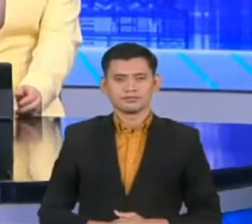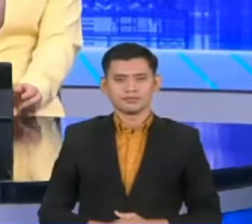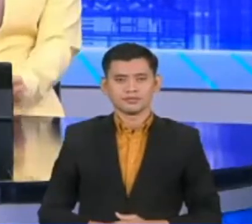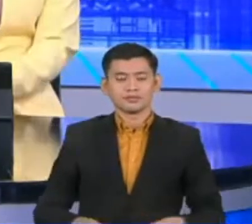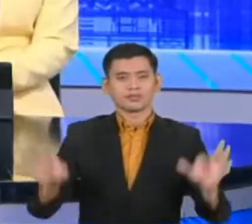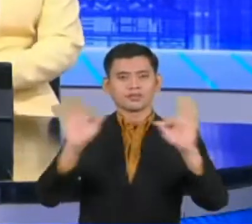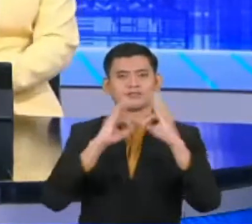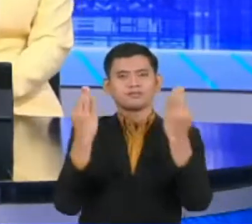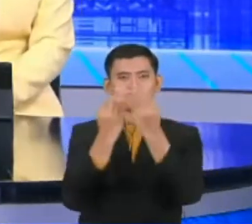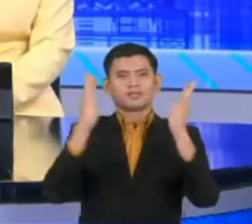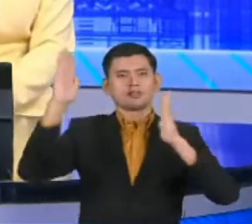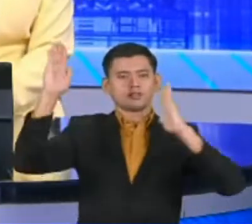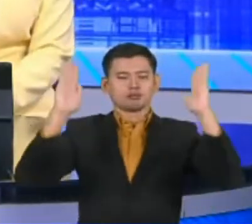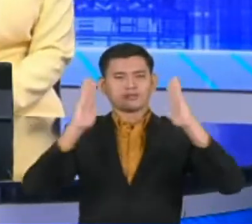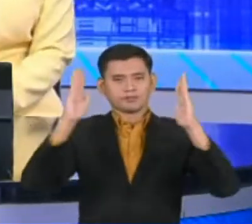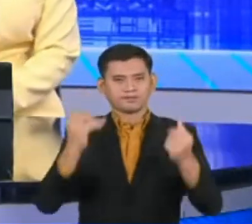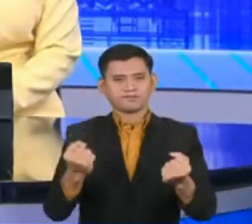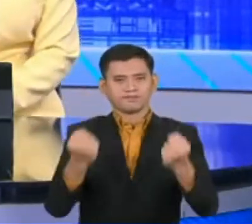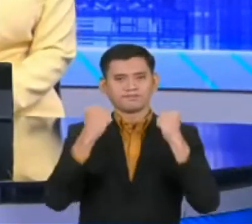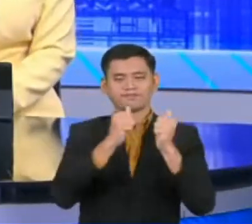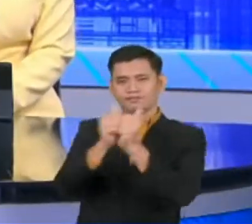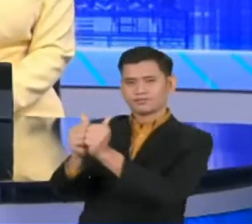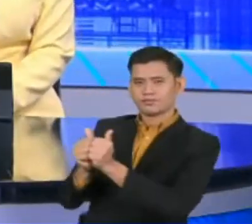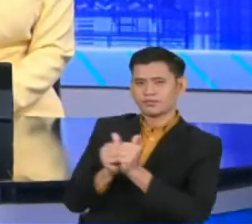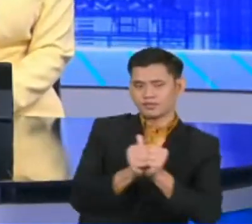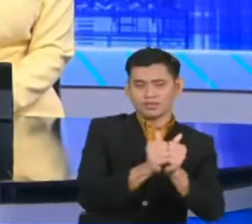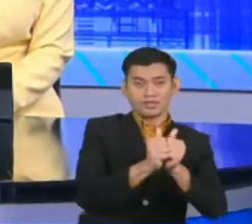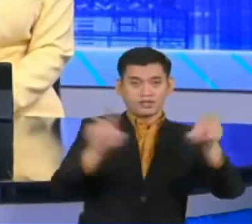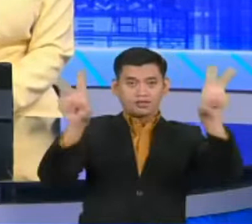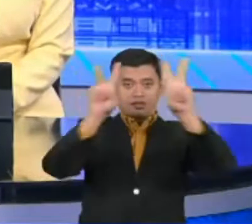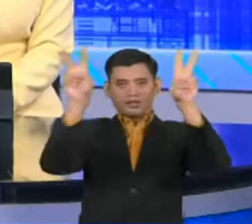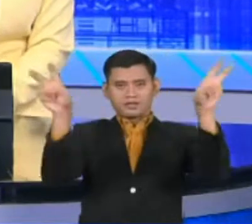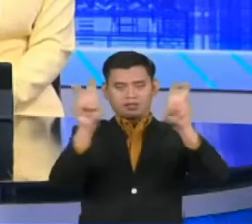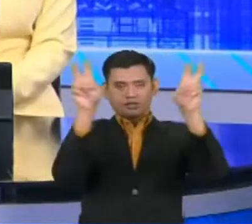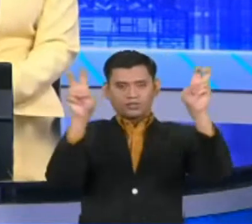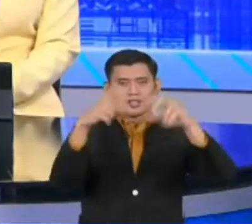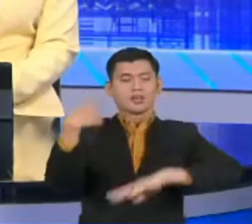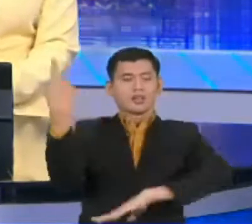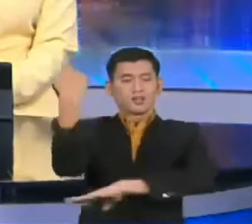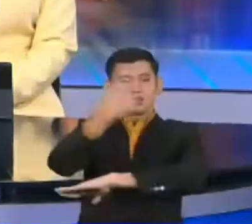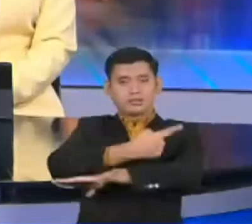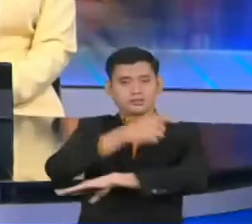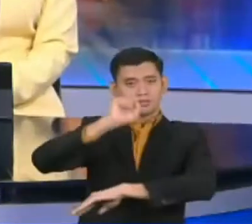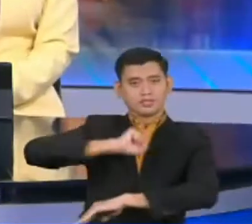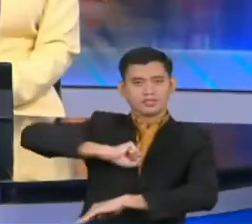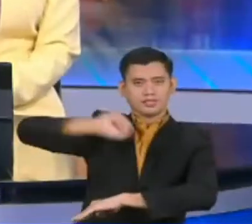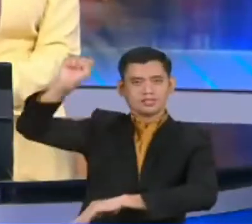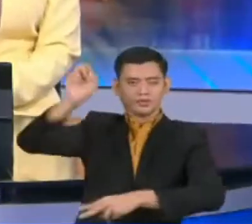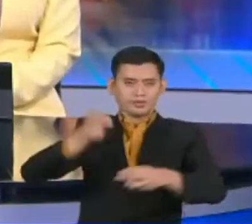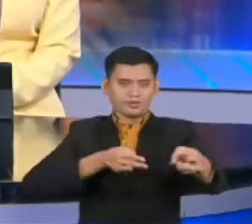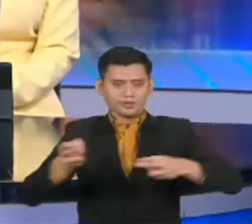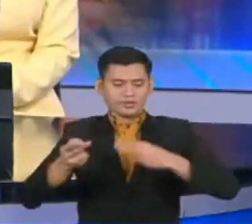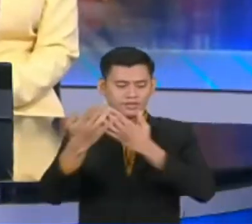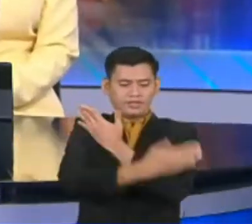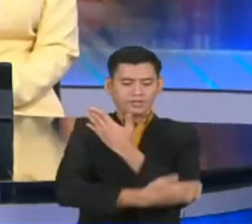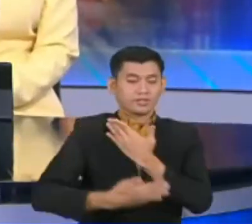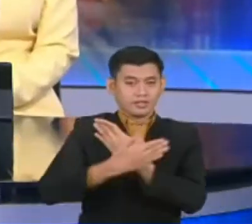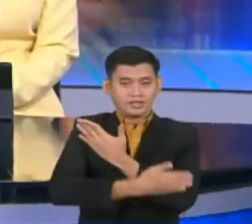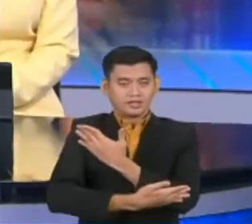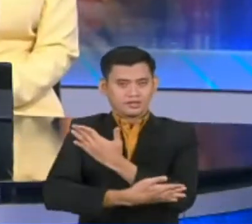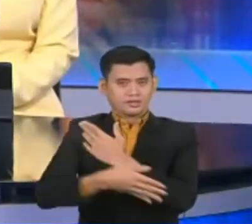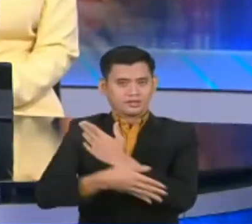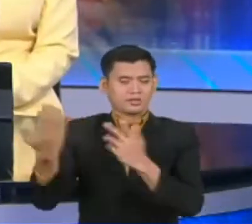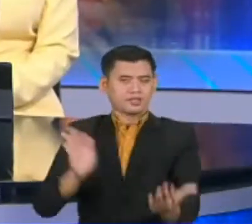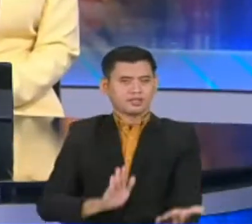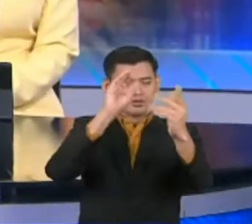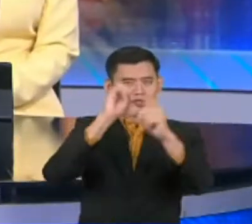Keluarga Malaysia teguh bersama tema sambutan Hari Kebangsaan yang amat bertepatan dalam usaha negara menangani impak inflasi